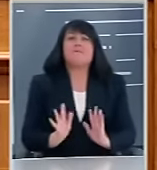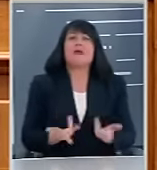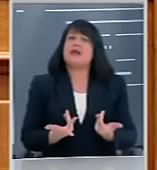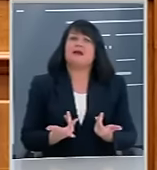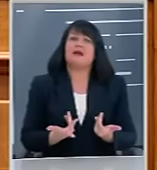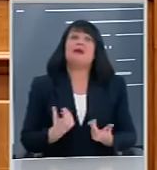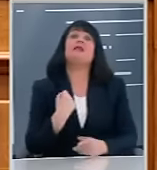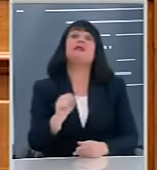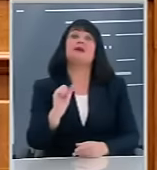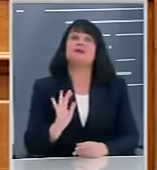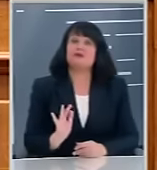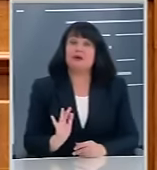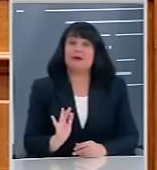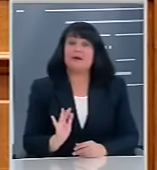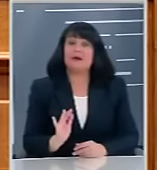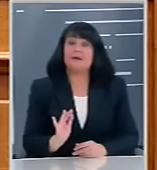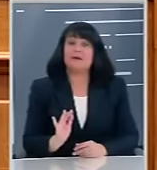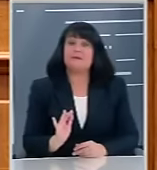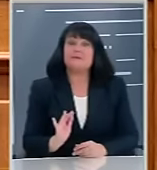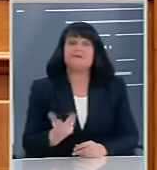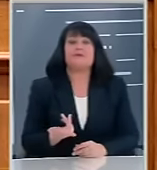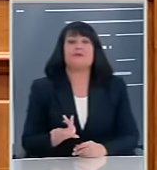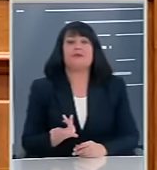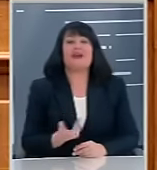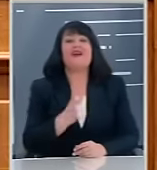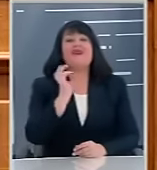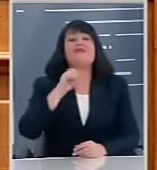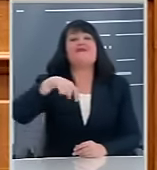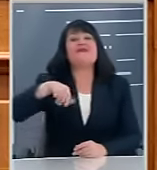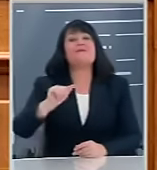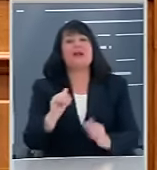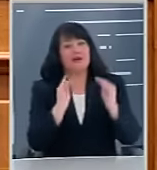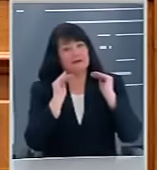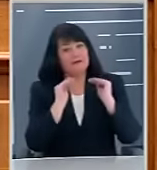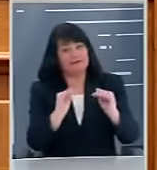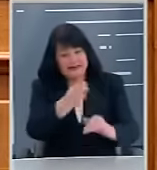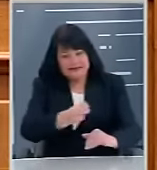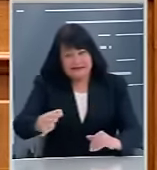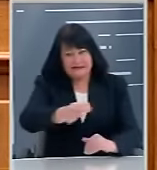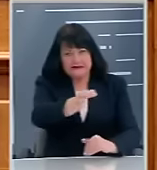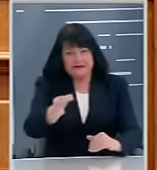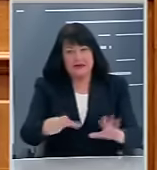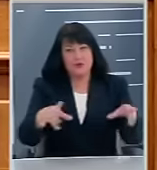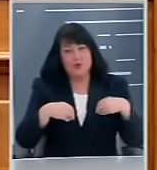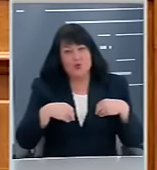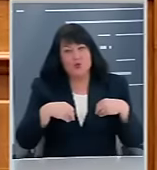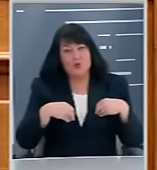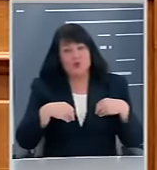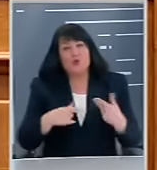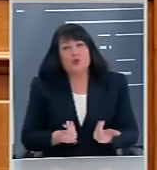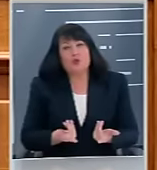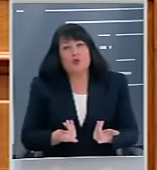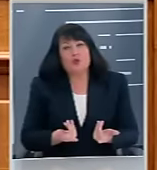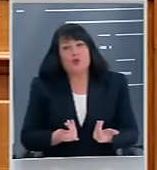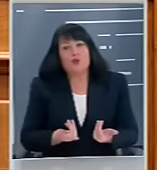έχετε αντίρρηση για την παραμονή του ΦΠΑ στα ίδια επίπεδα στα νησιά μας που δέχθηκαν όλες σε αυτές τις μεταναστευτικές